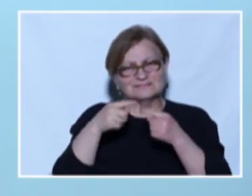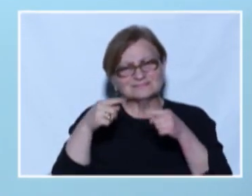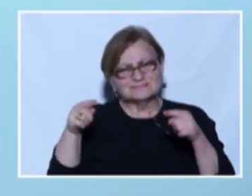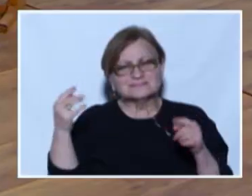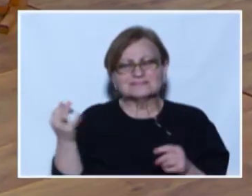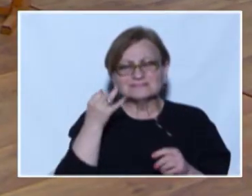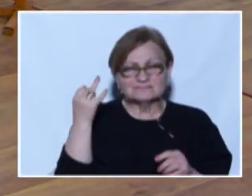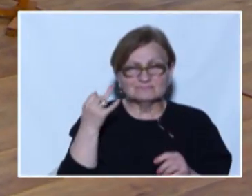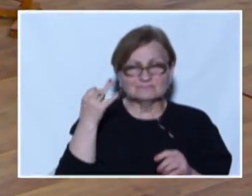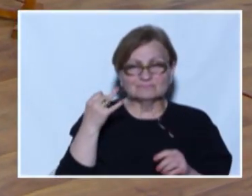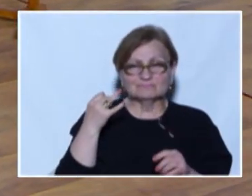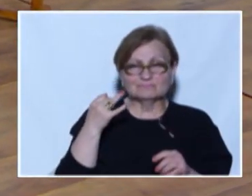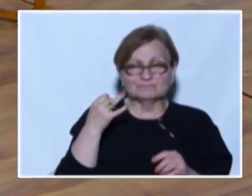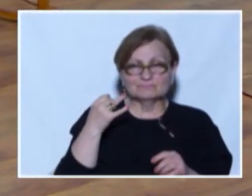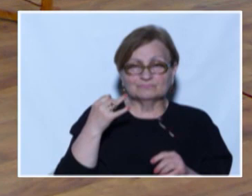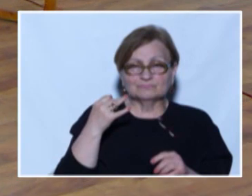არამედ